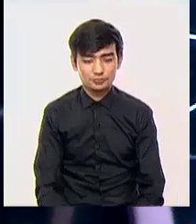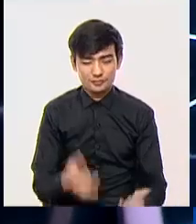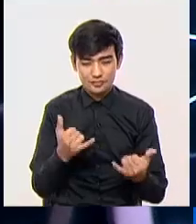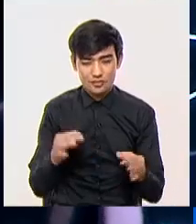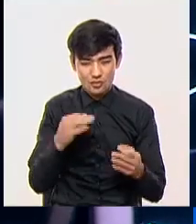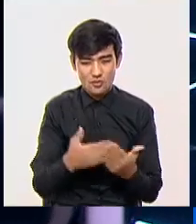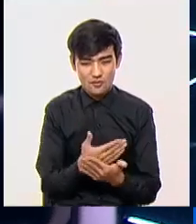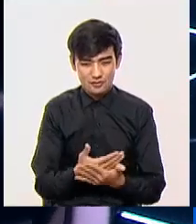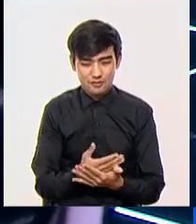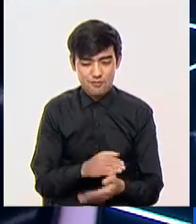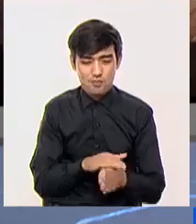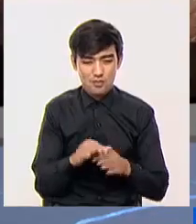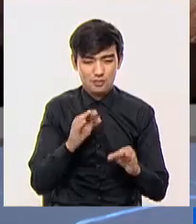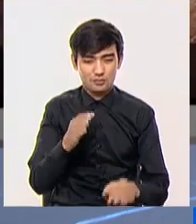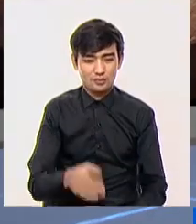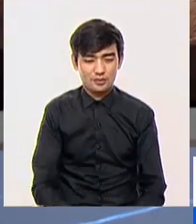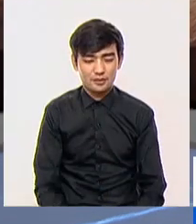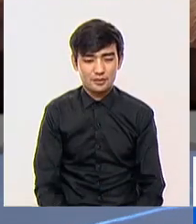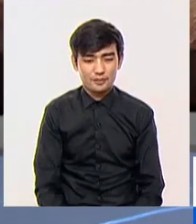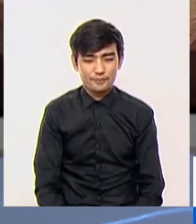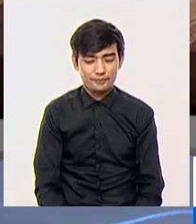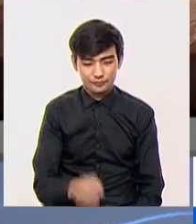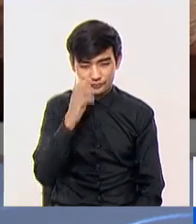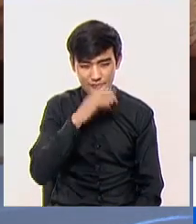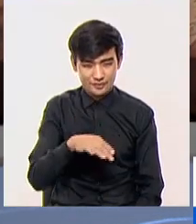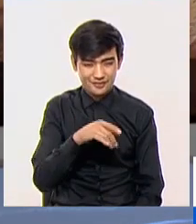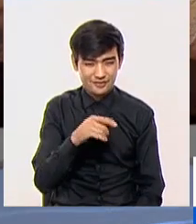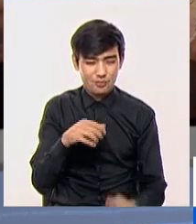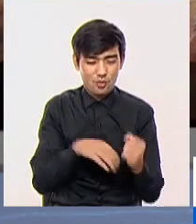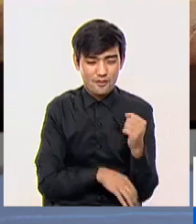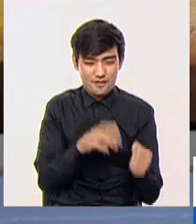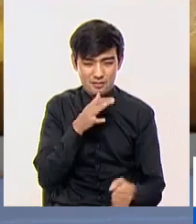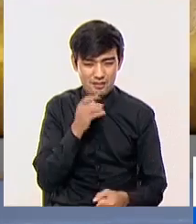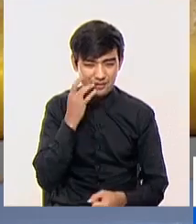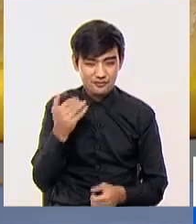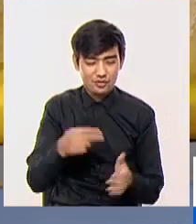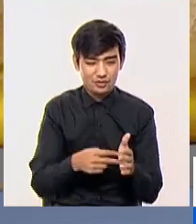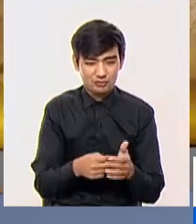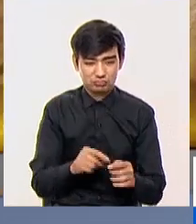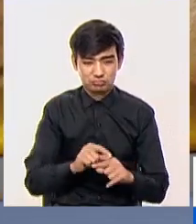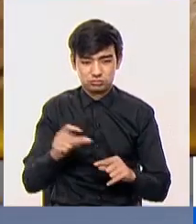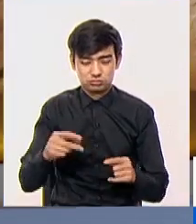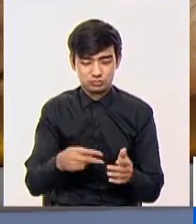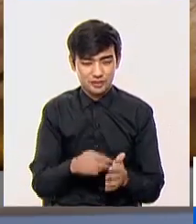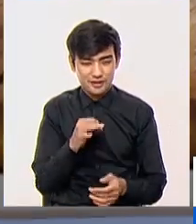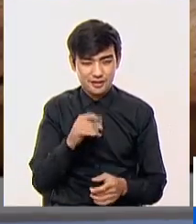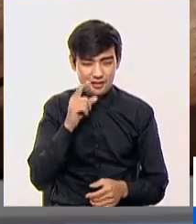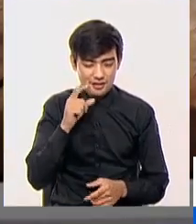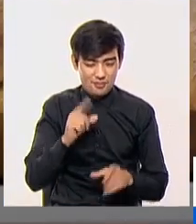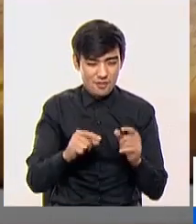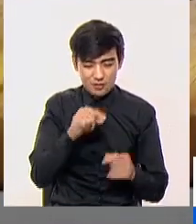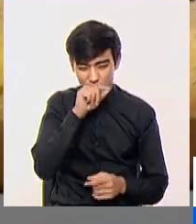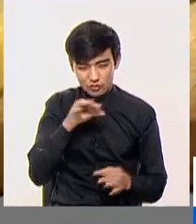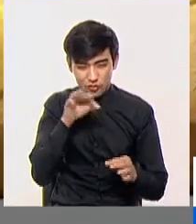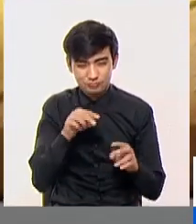Бүгінгі жаңалықтар толығырақ. Елімізде соңғы күндері жұмыртқа бағасы шарықтап барады. Құс шаруашылығы мен